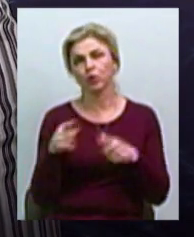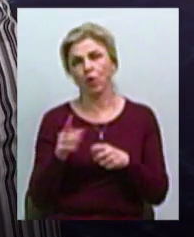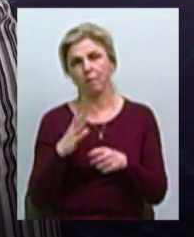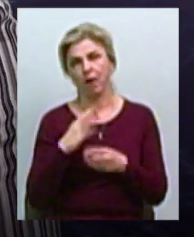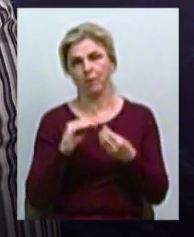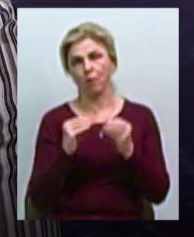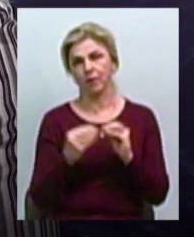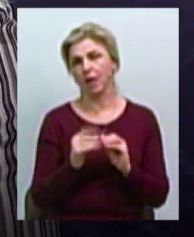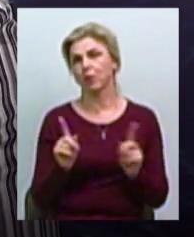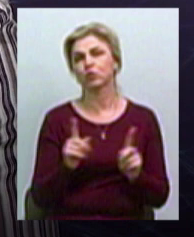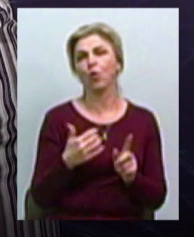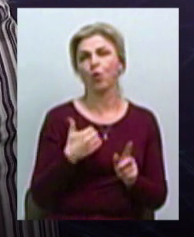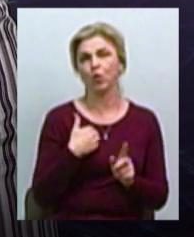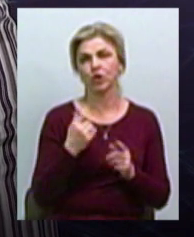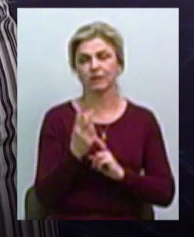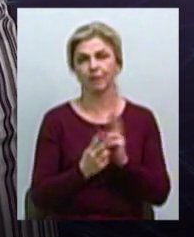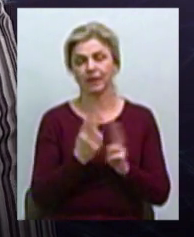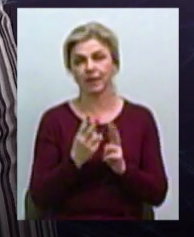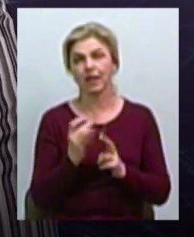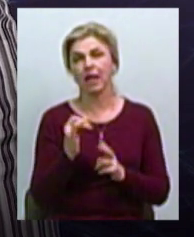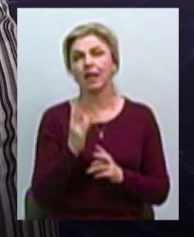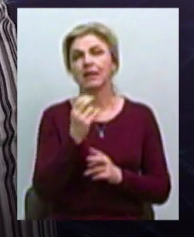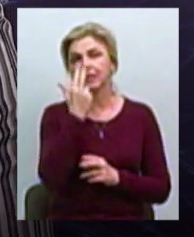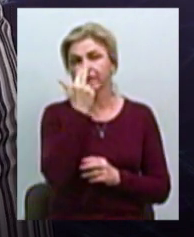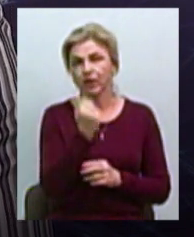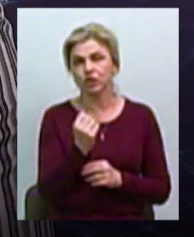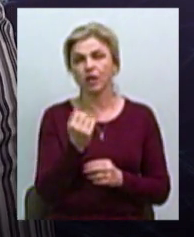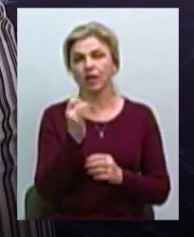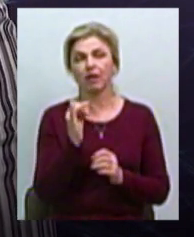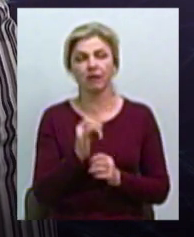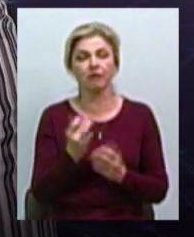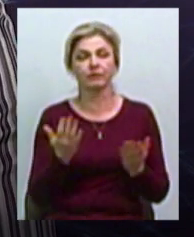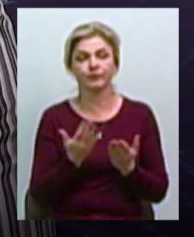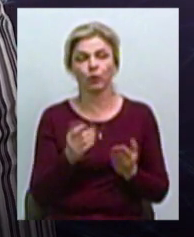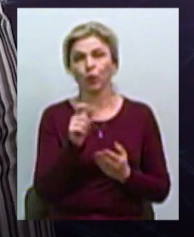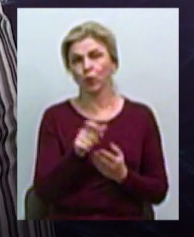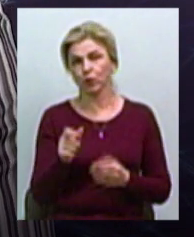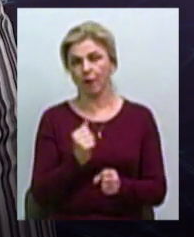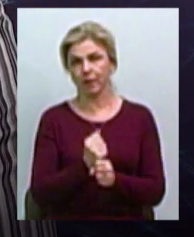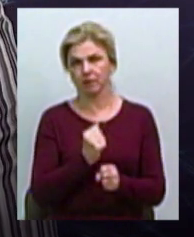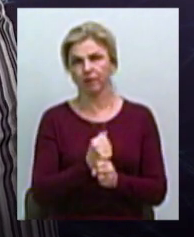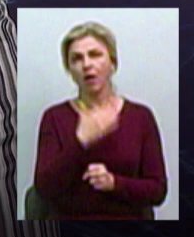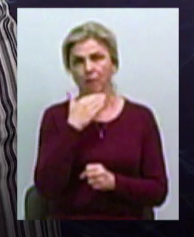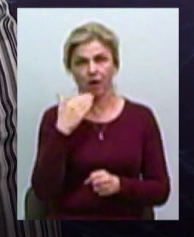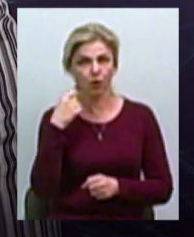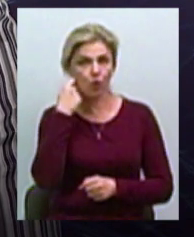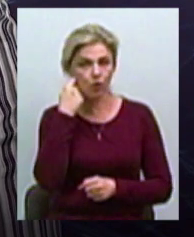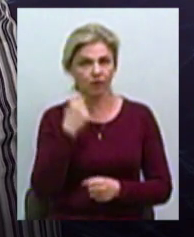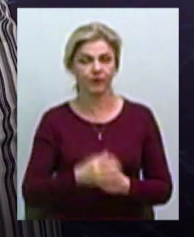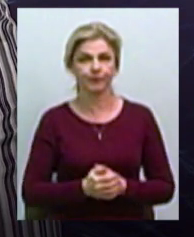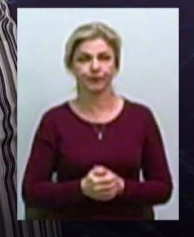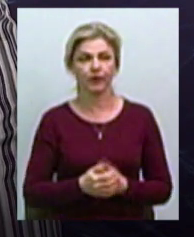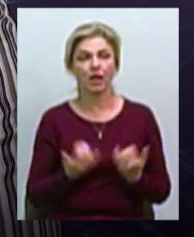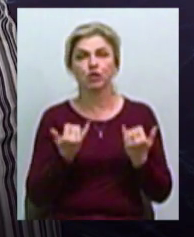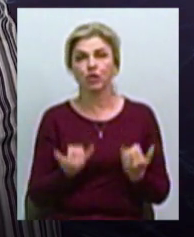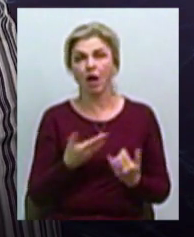щось змінити. Тому, скажімо так, на звичаї, на привичці якоїсь люди працювали так роками. Чи знаємо ми зараз, скільки у